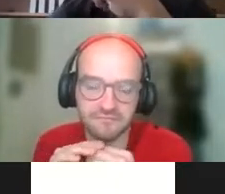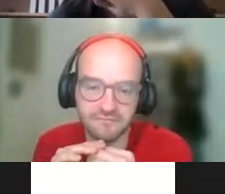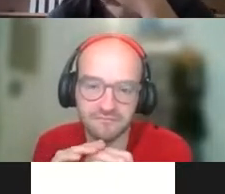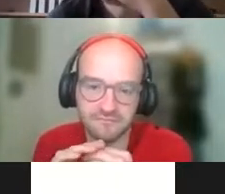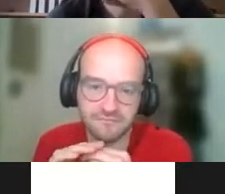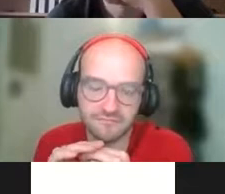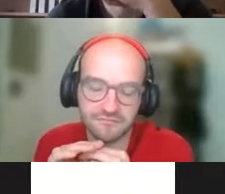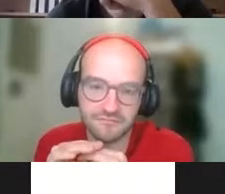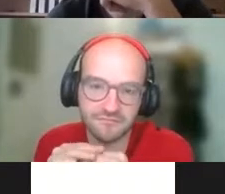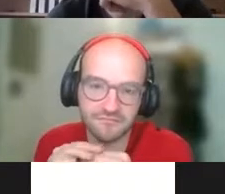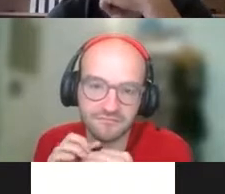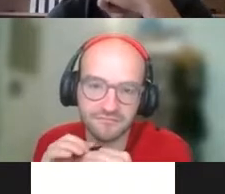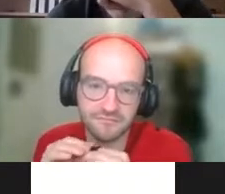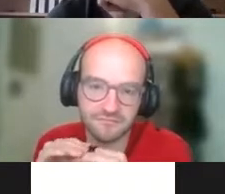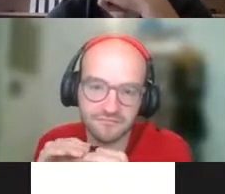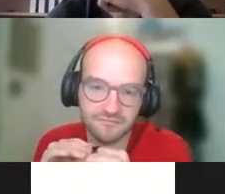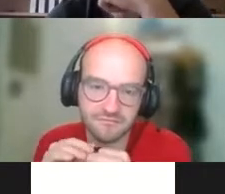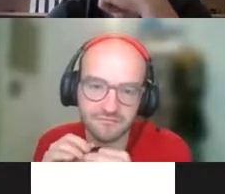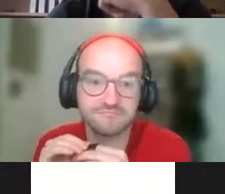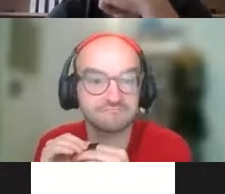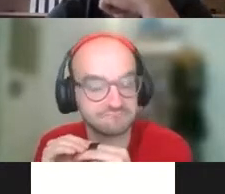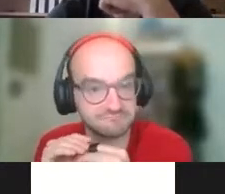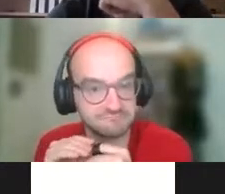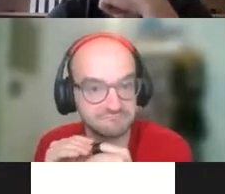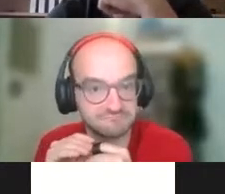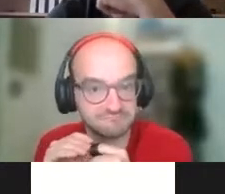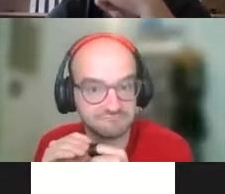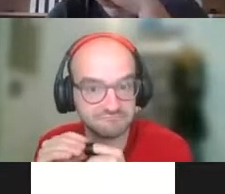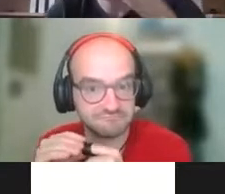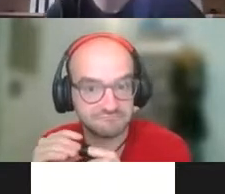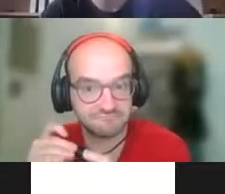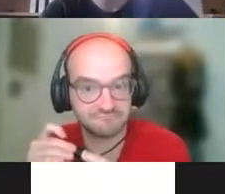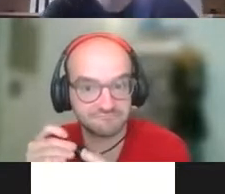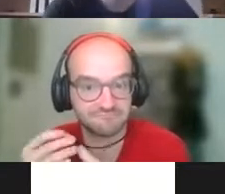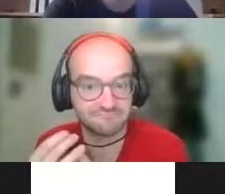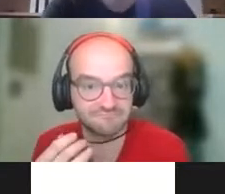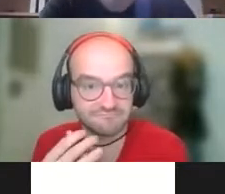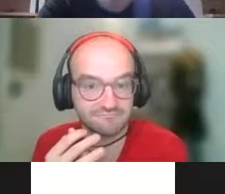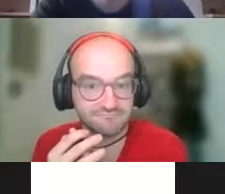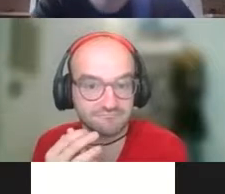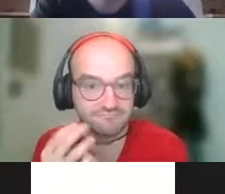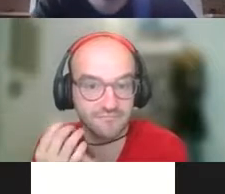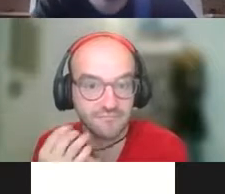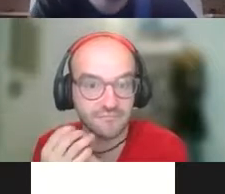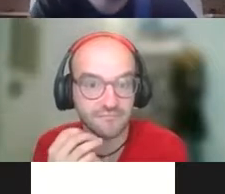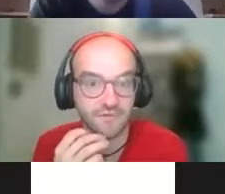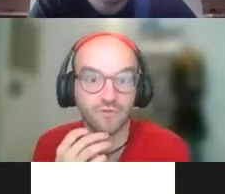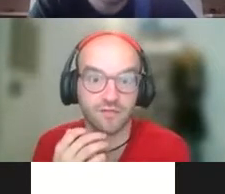We hebben op dit ogenblik al 85 inschrijvingen en daarvan is 1/4 uit de doelgroep.